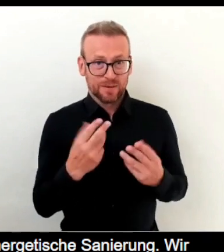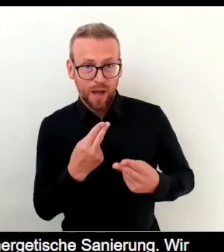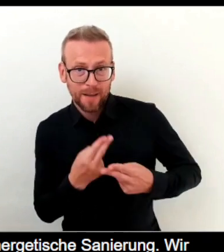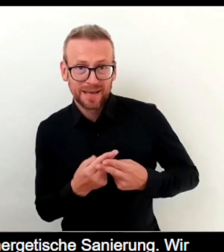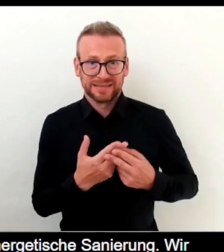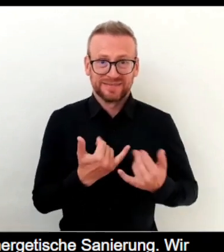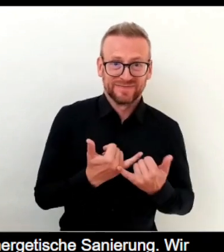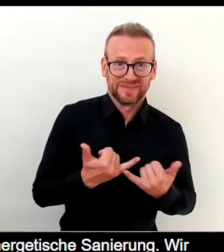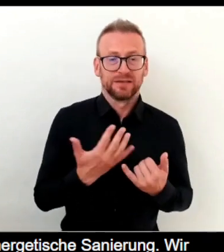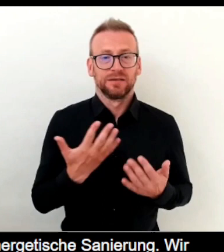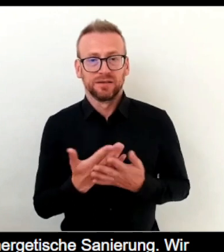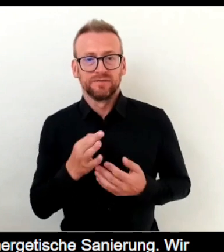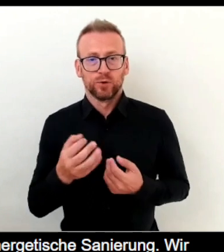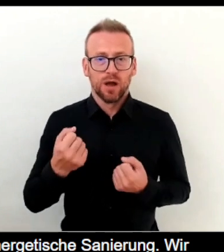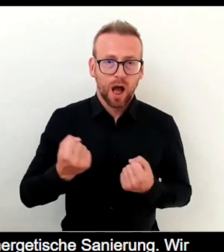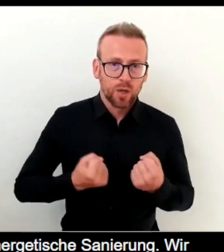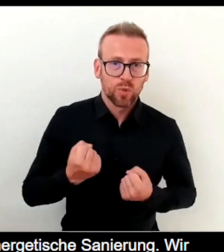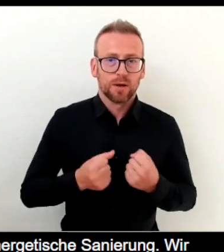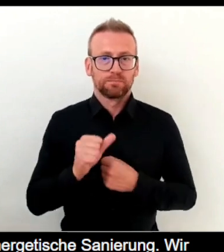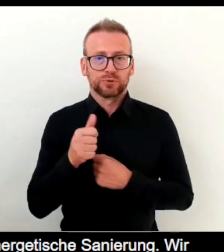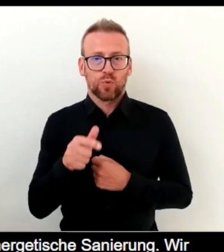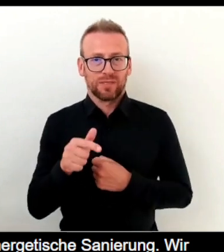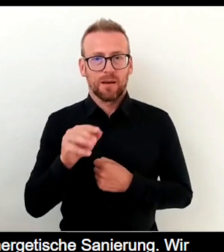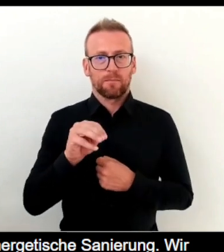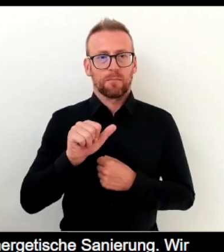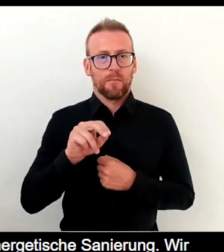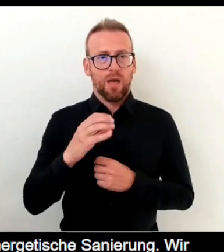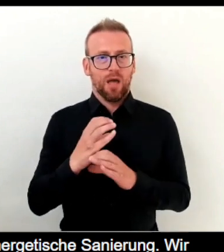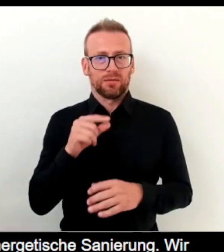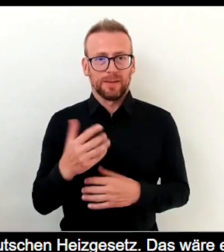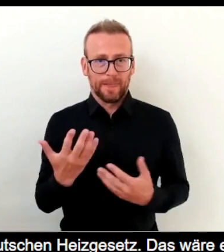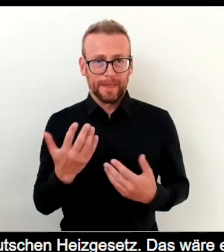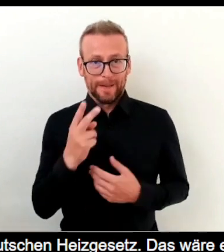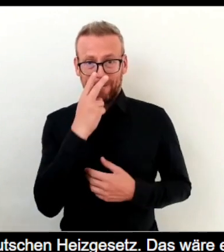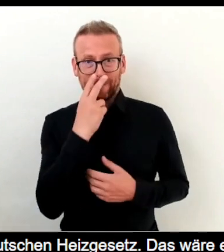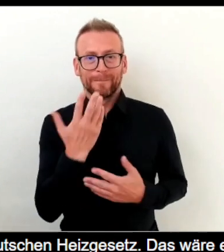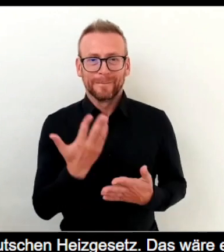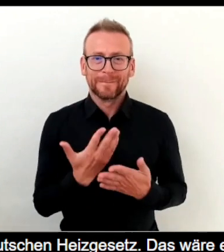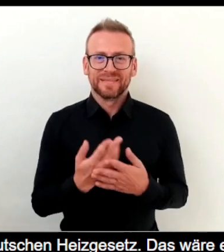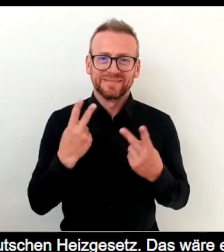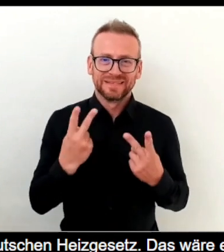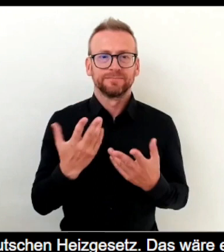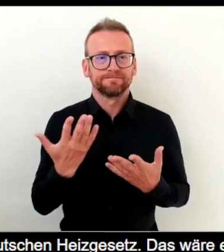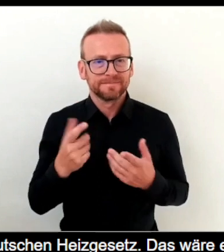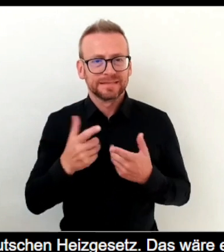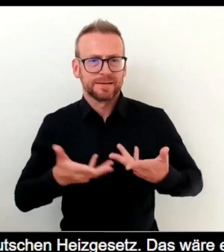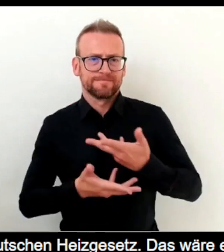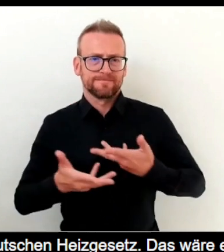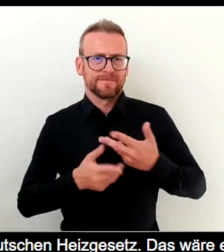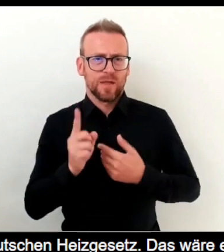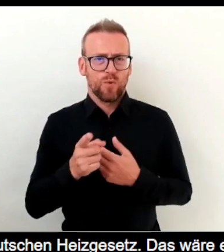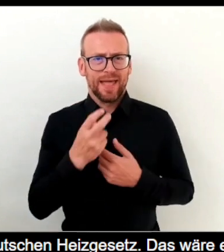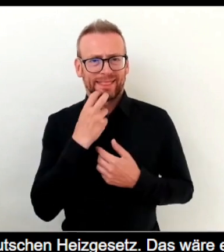Die Ernährungslage der Welt wird nicht leichter, sondern eher schwerer. Und wahrscheinlich auch durch persönliche Betroffenheit haben wir gespürt, eine